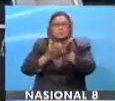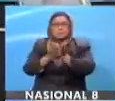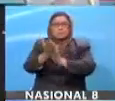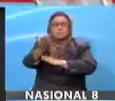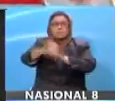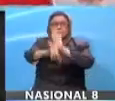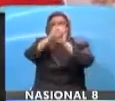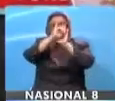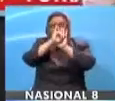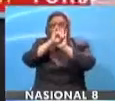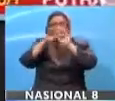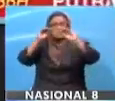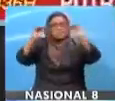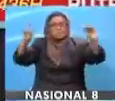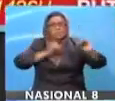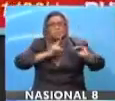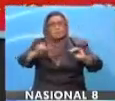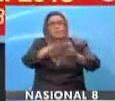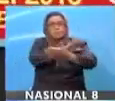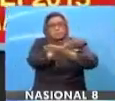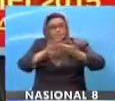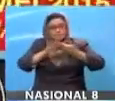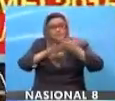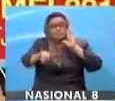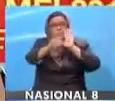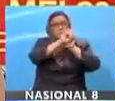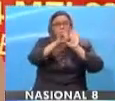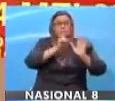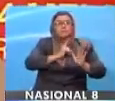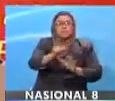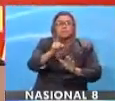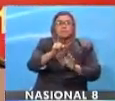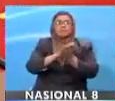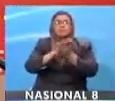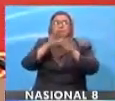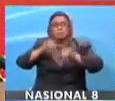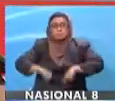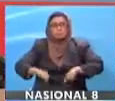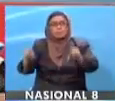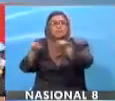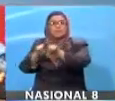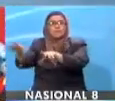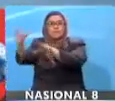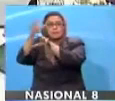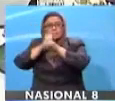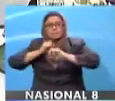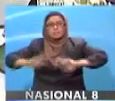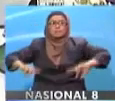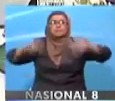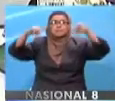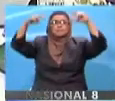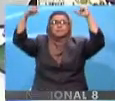kepada umat Islam. Imej Islam sebagai agama rasmi negara juga dapat dipertingkatkan.